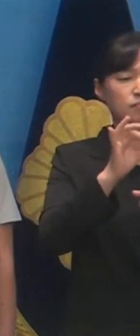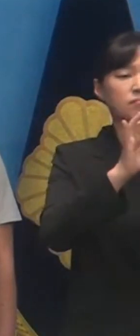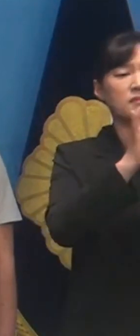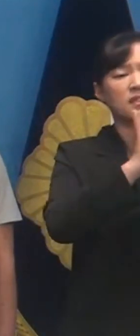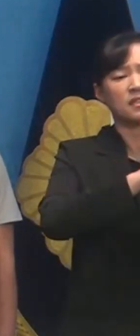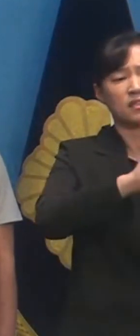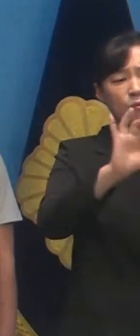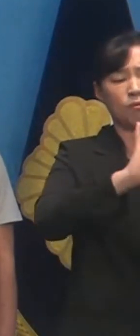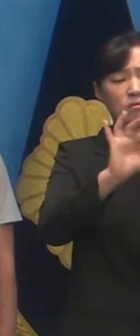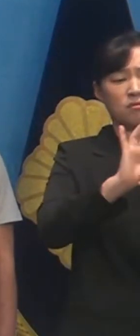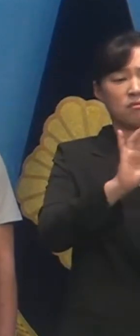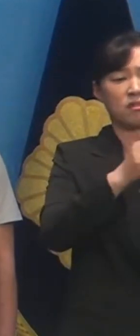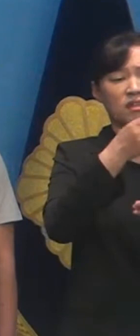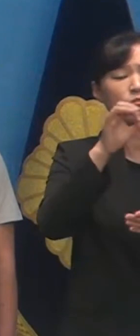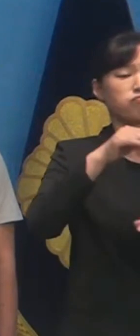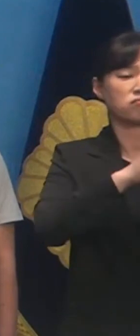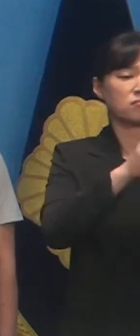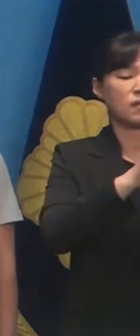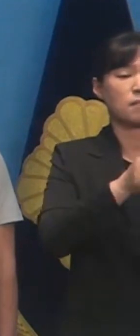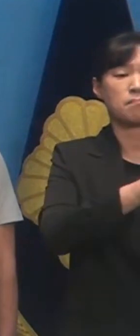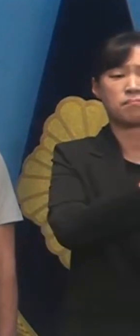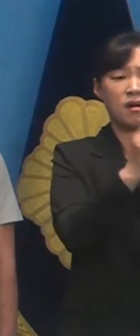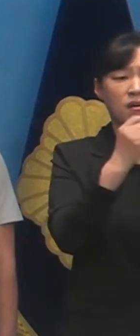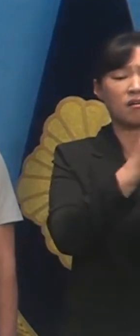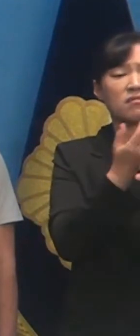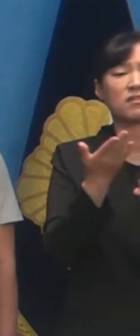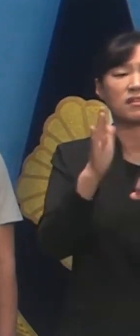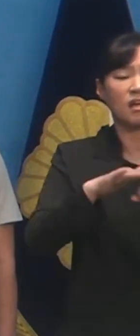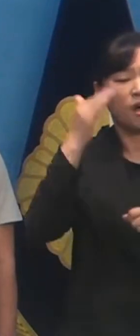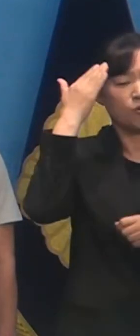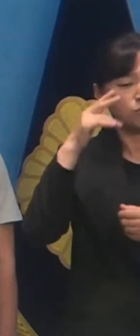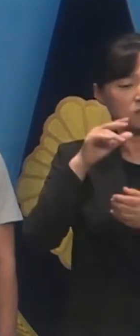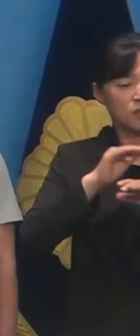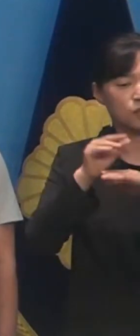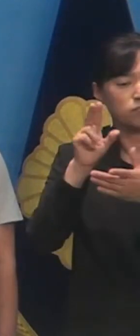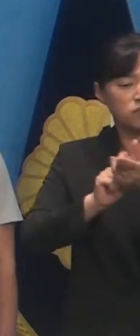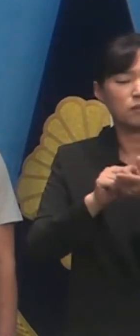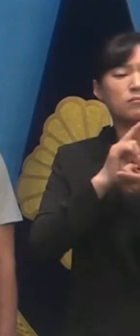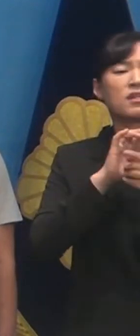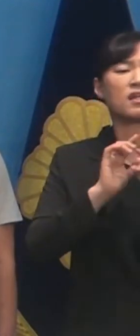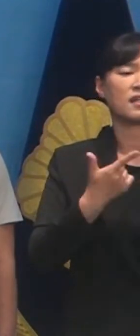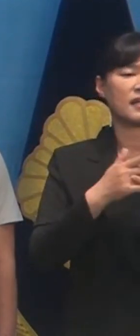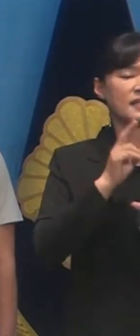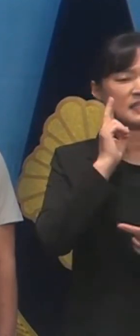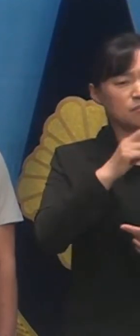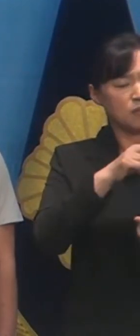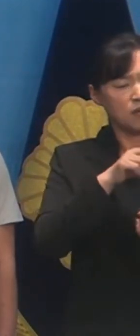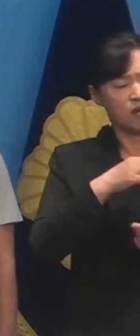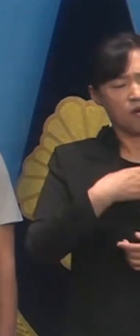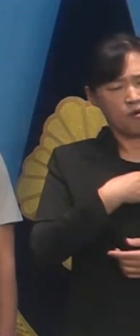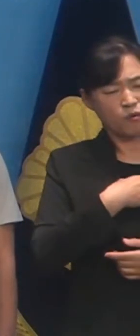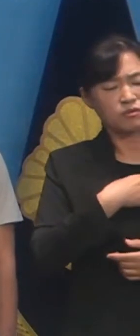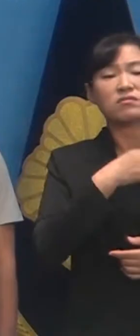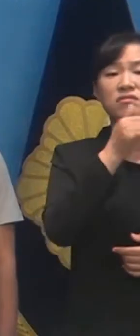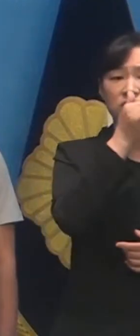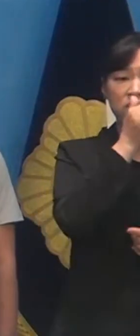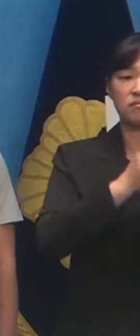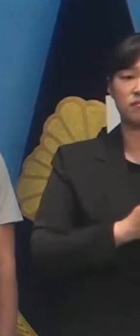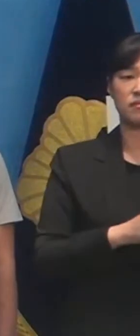살렸는데요. 이렇게 되면 국내 자동차 산업의 문제뿐만 아니라 여러 가지로 심각한 우려가 비롯됩니다.